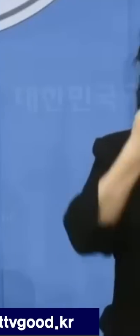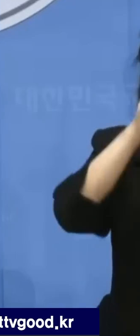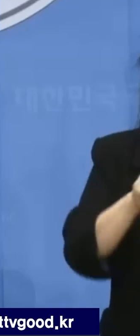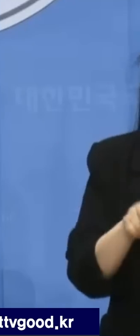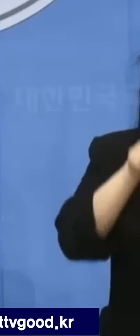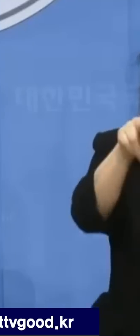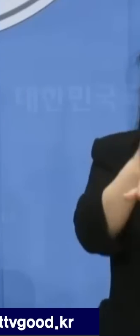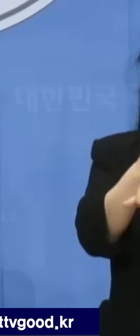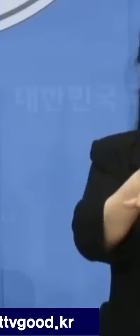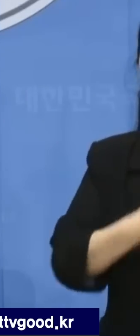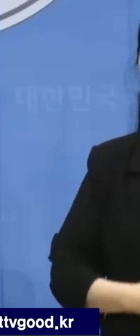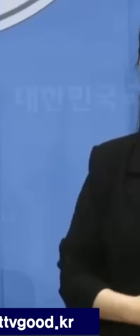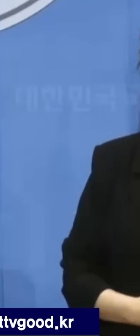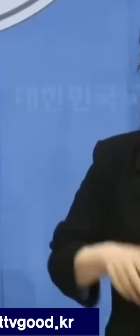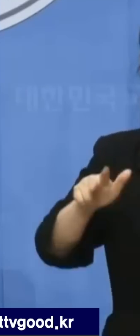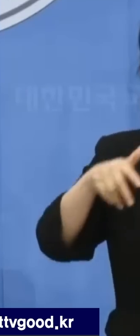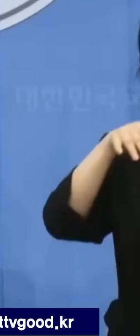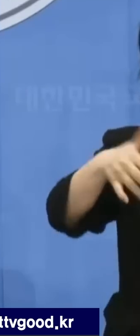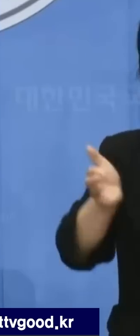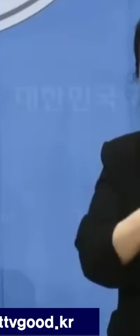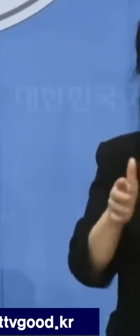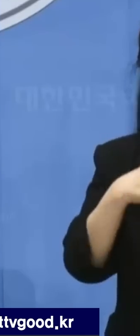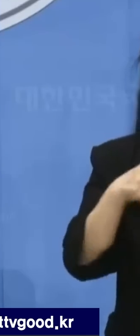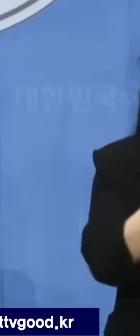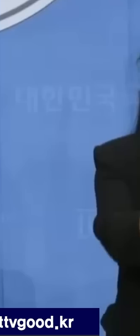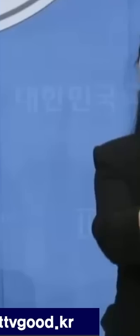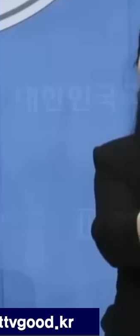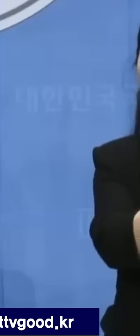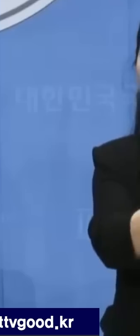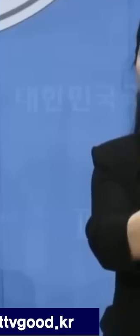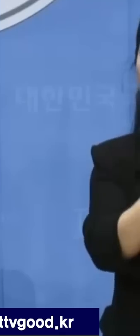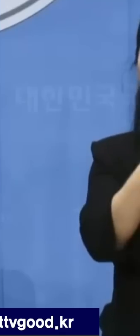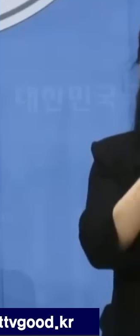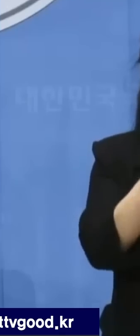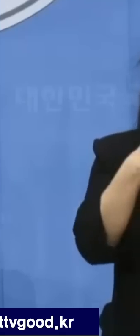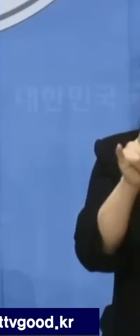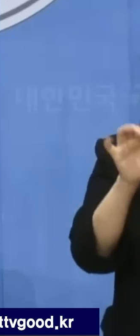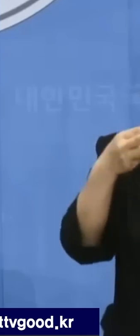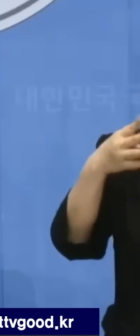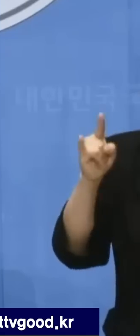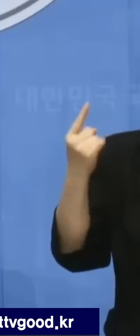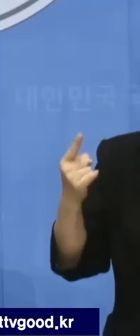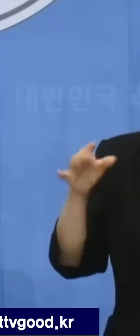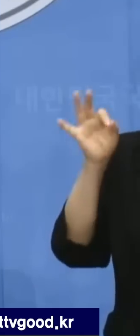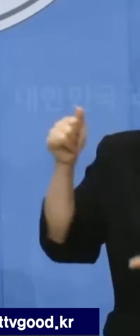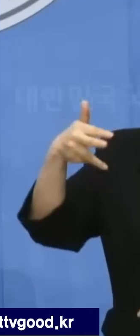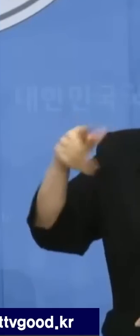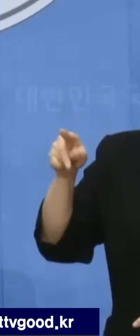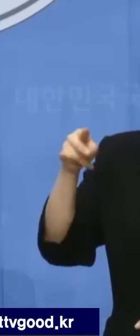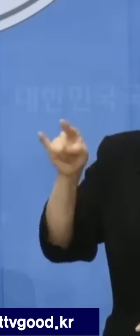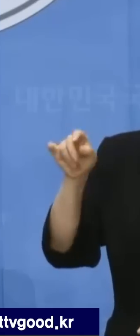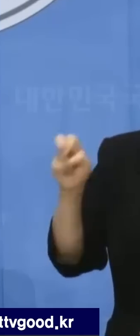도전하겠습니다. 지금 민주당은 당대표로 저 정청래보다는 이재명을 더